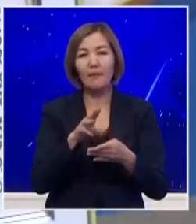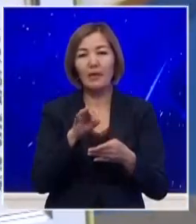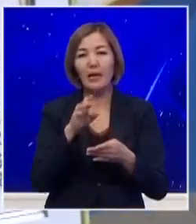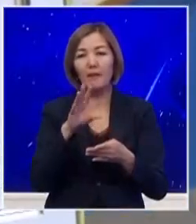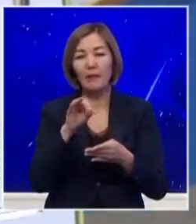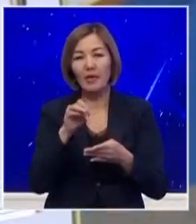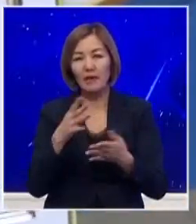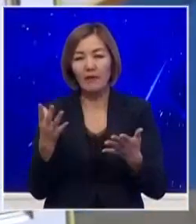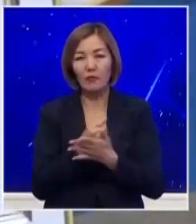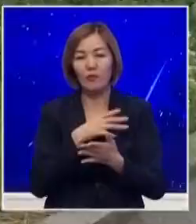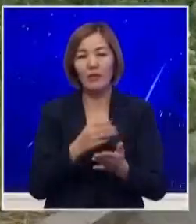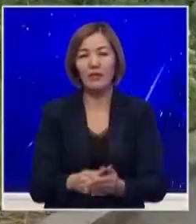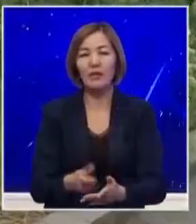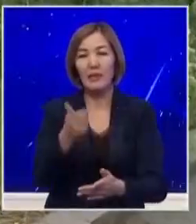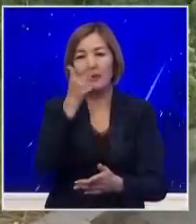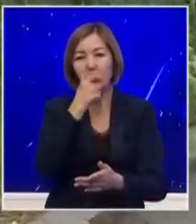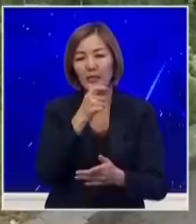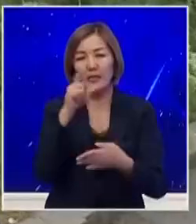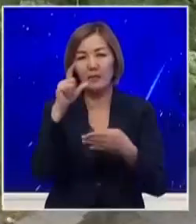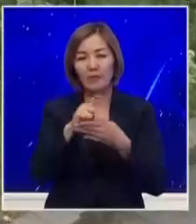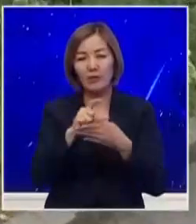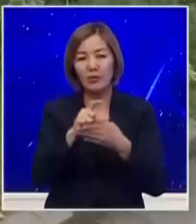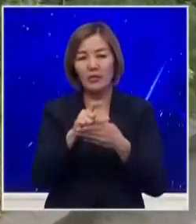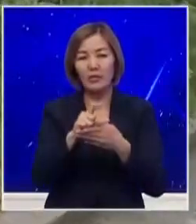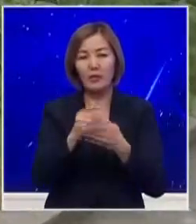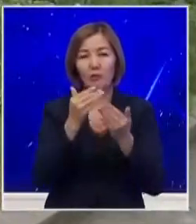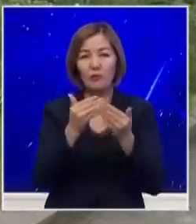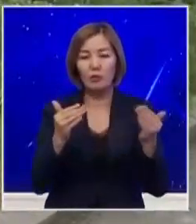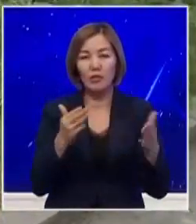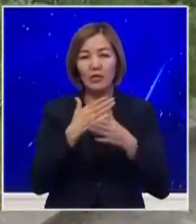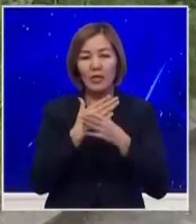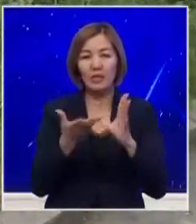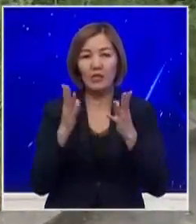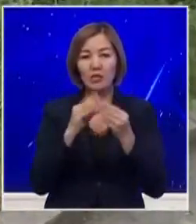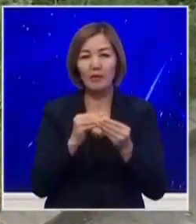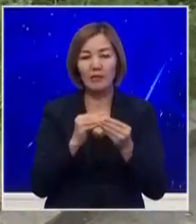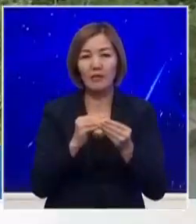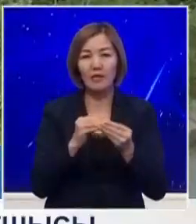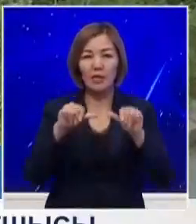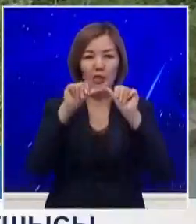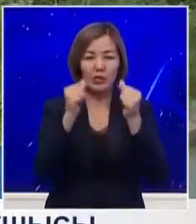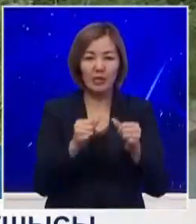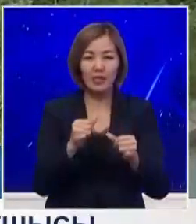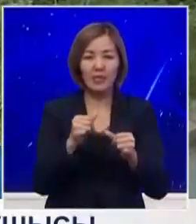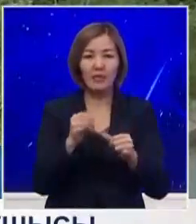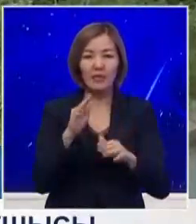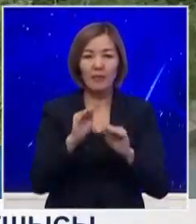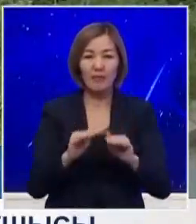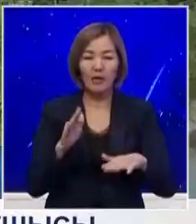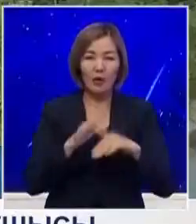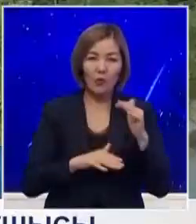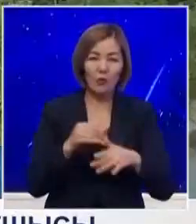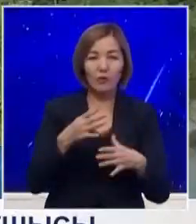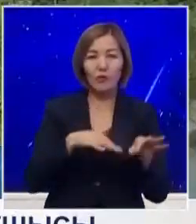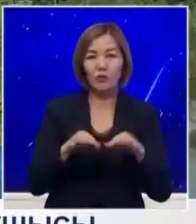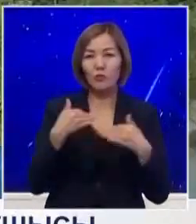қанжығасына байлады. Жаркент мешіті Сәулет көркемөнер музейінің атынан негізі жалпы жәдігер бала қолымен деген тақырыптағы жобаны